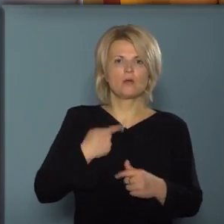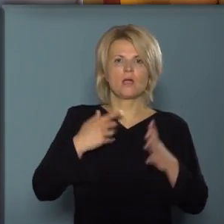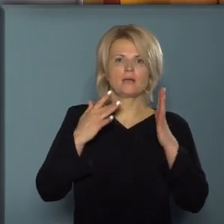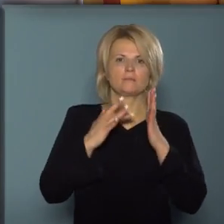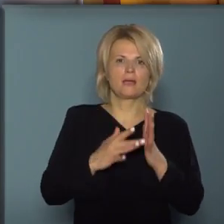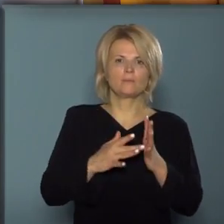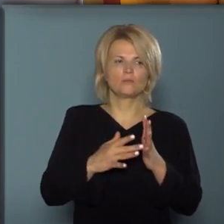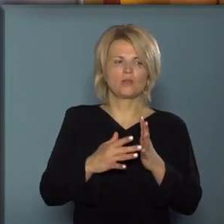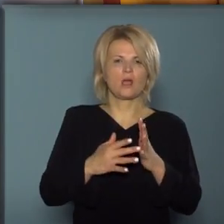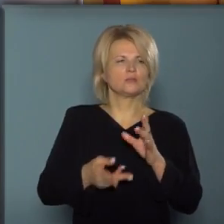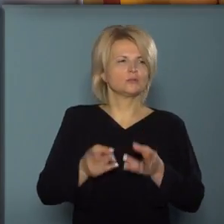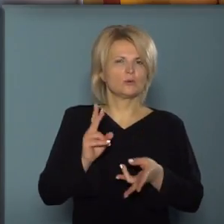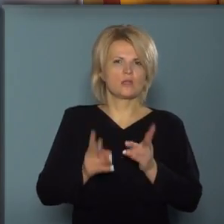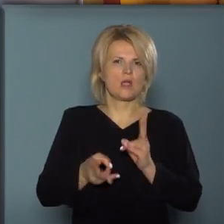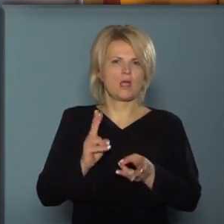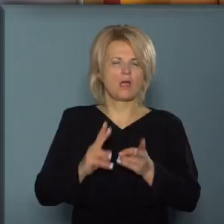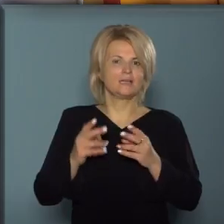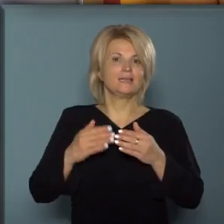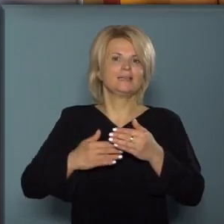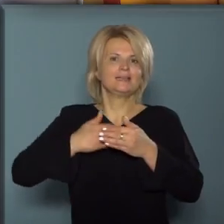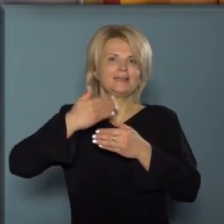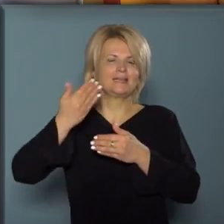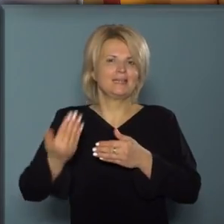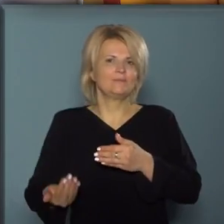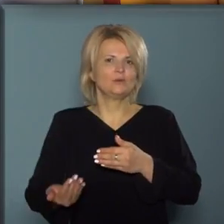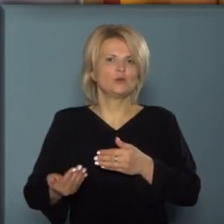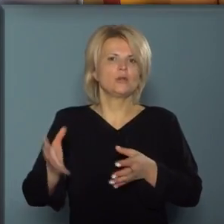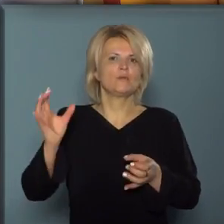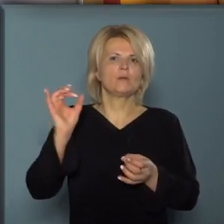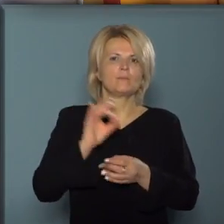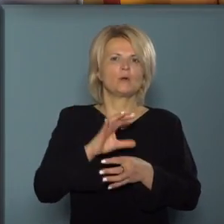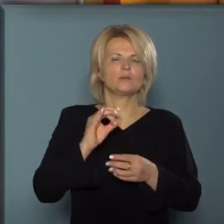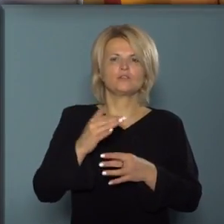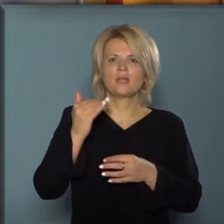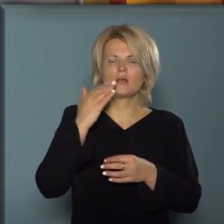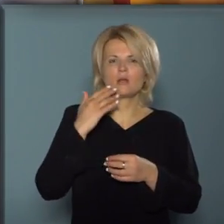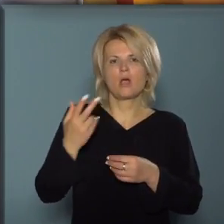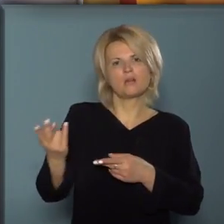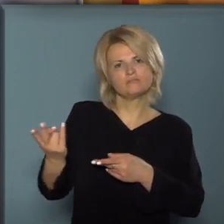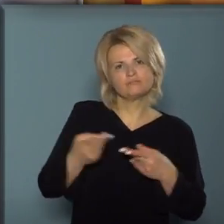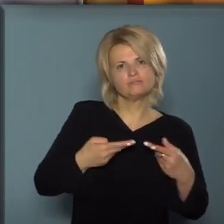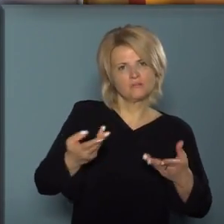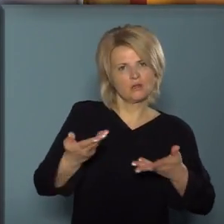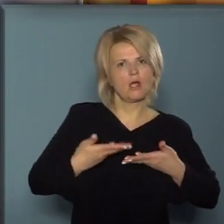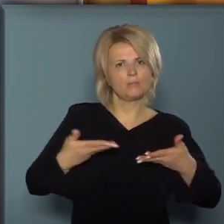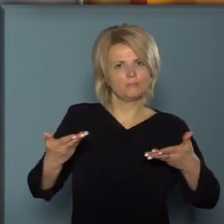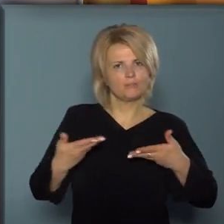önmagad, hogy kapcsolódik ez ahhoz, hogy valamilyen kívülről jövő boldogságot hozzál be a dologba? Uh-huh.